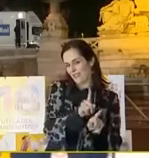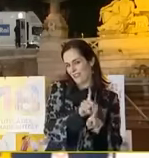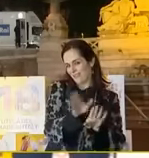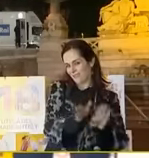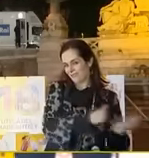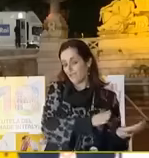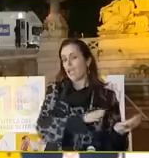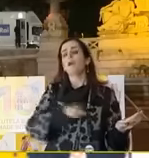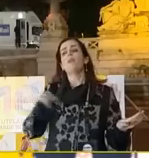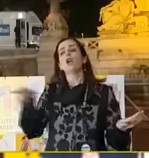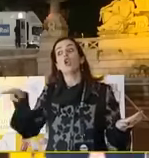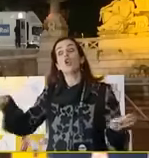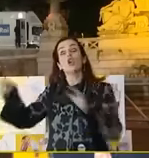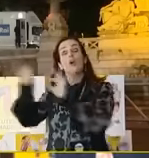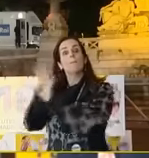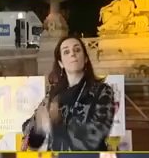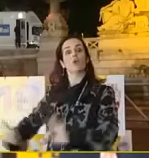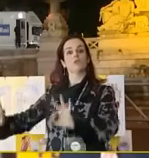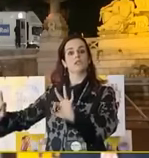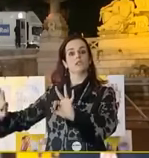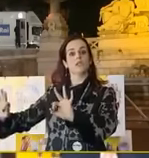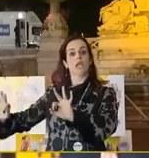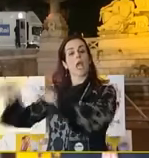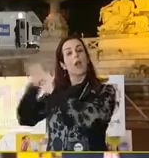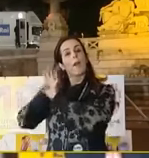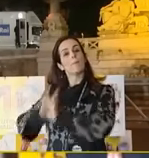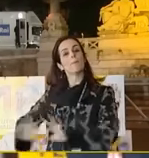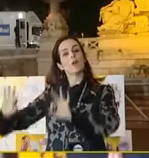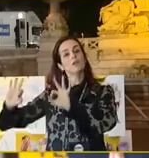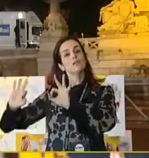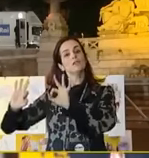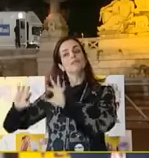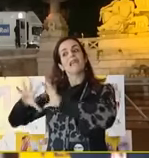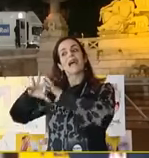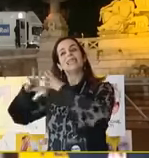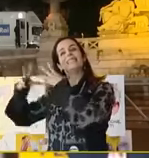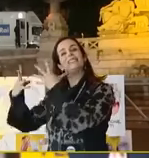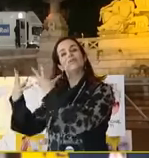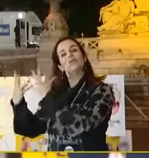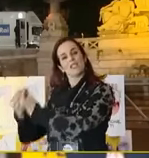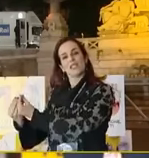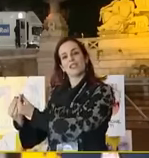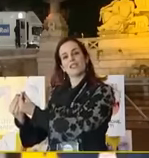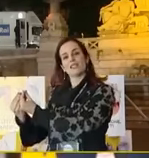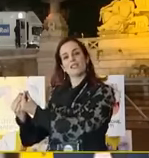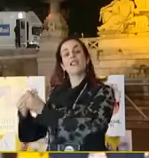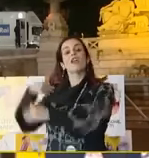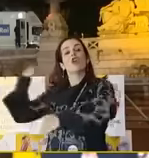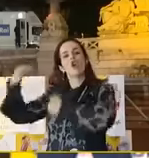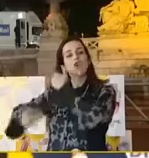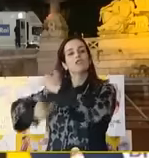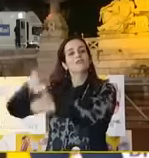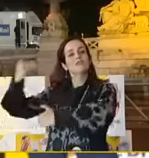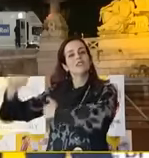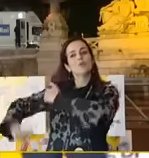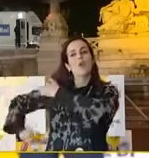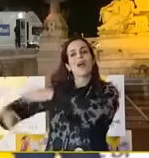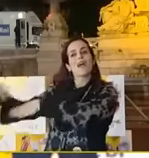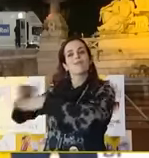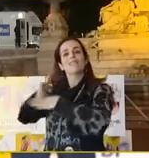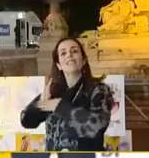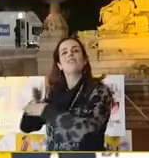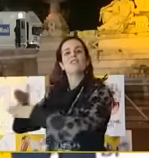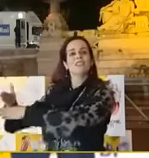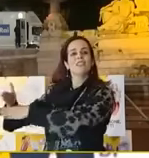loro comunque sono pronti a rimettersi insieme e a continuare a spartirsi questo